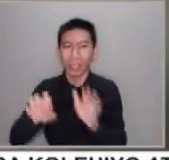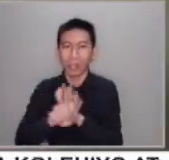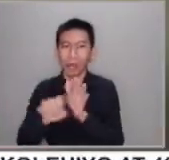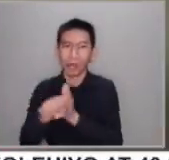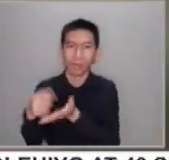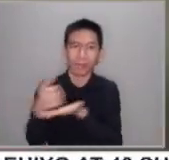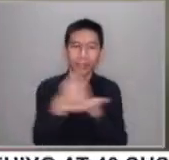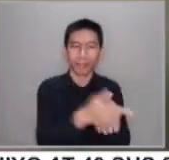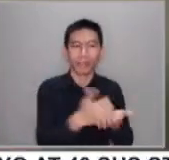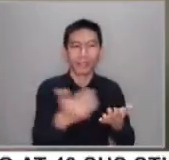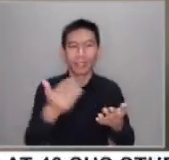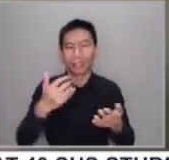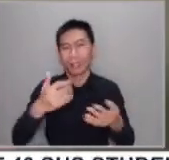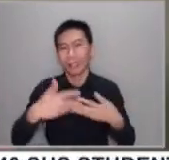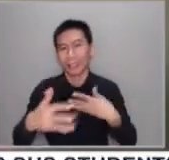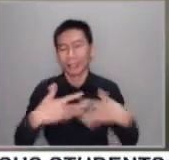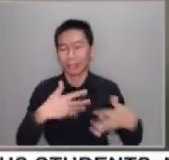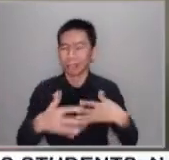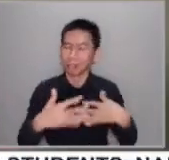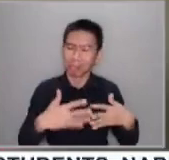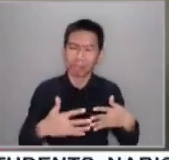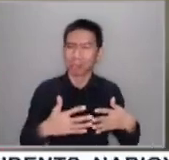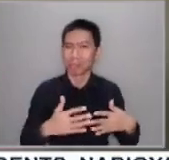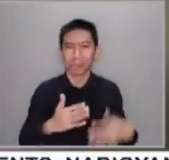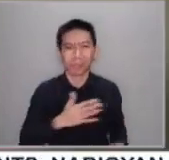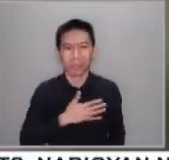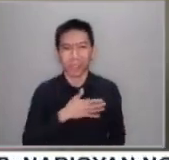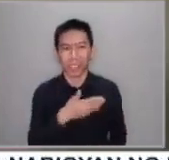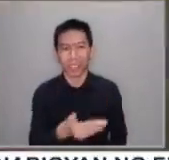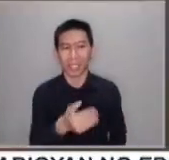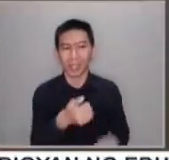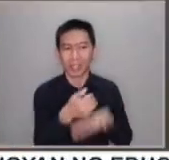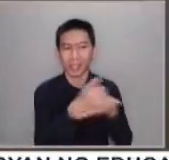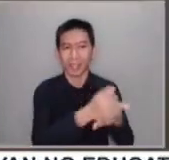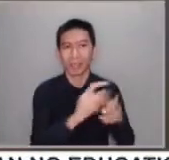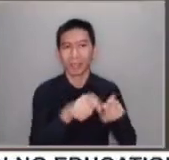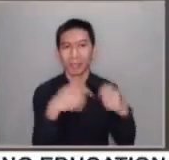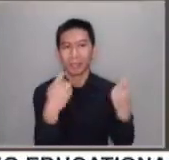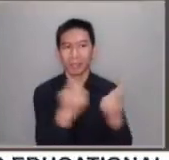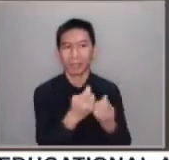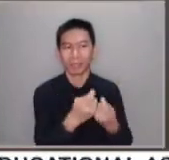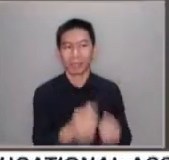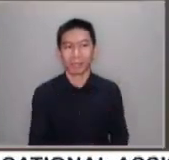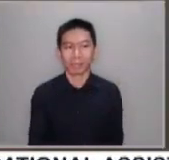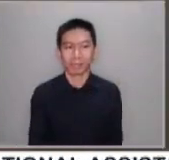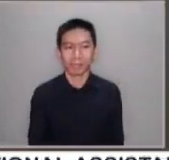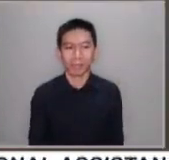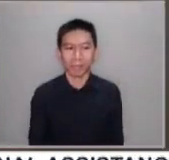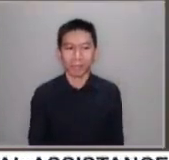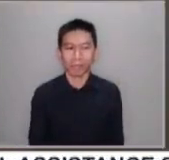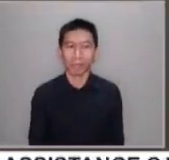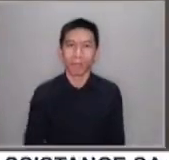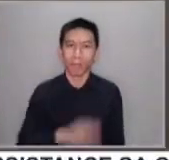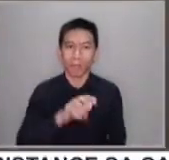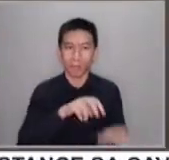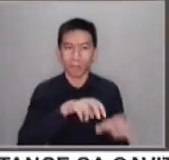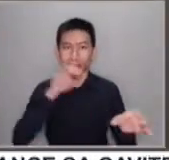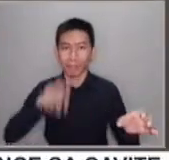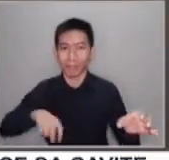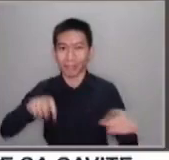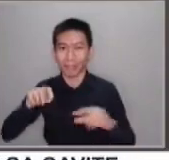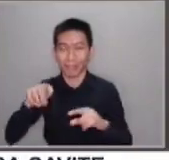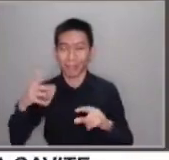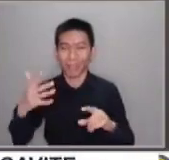way, I'm always open po para sa team. Dahil sa pag-alis ni Caballero, hindi na